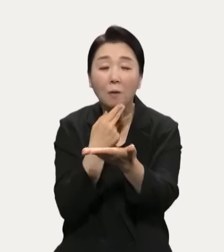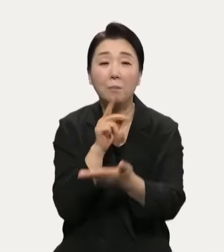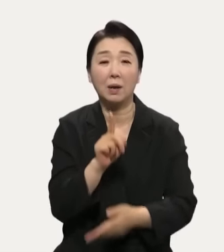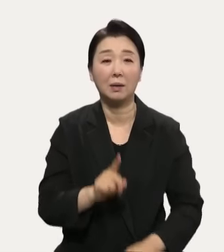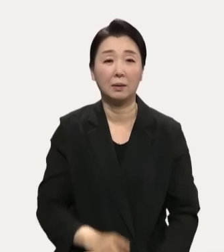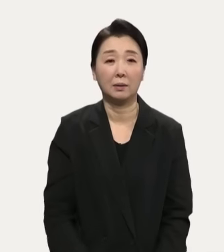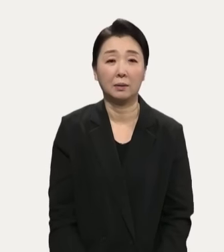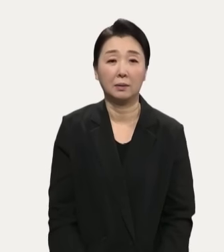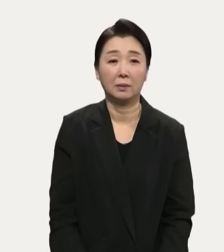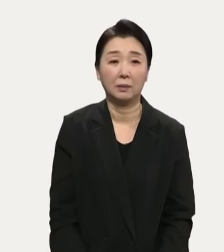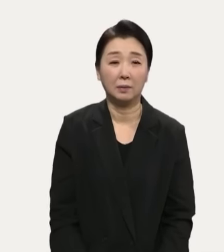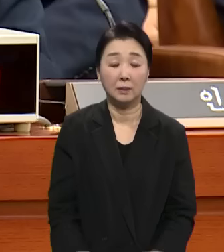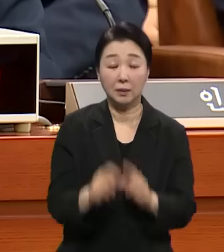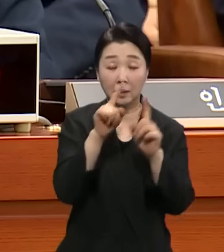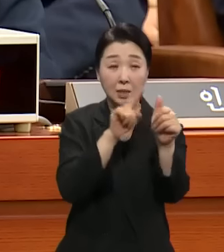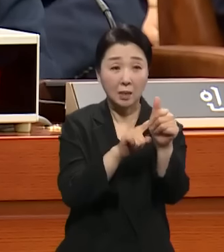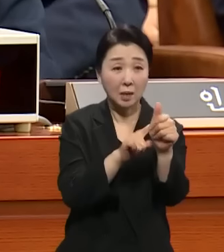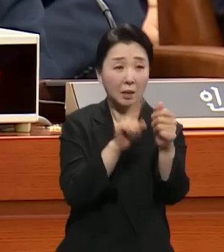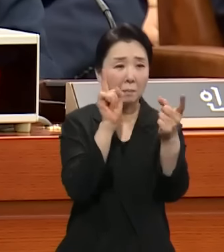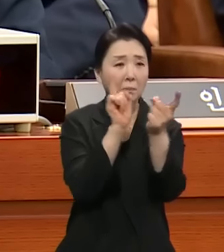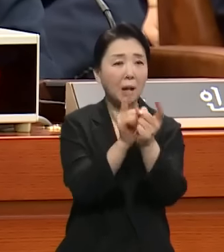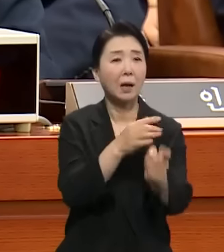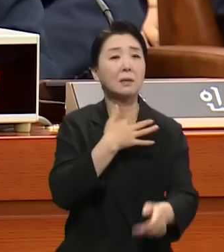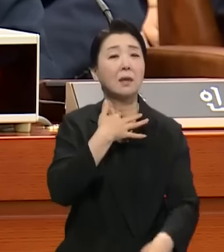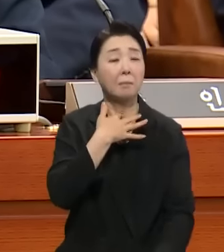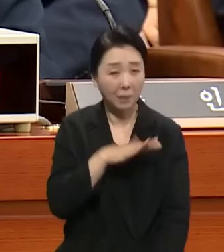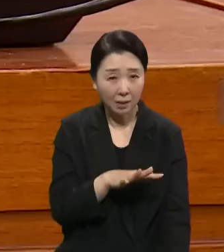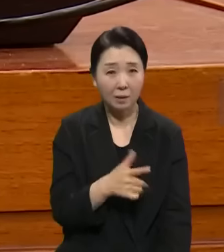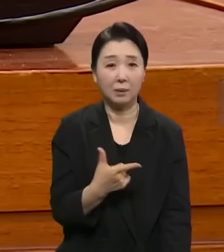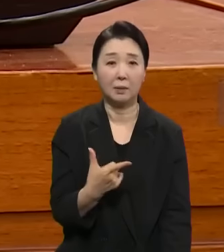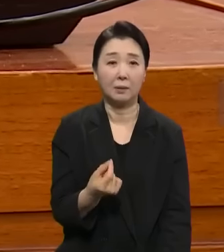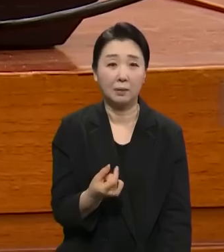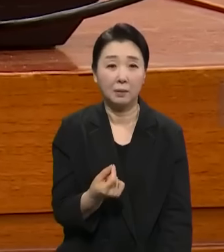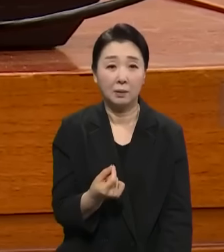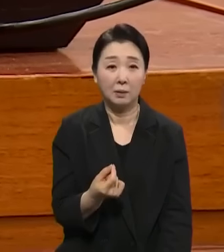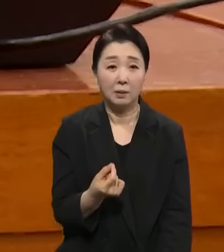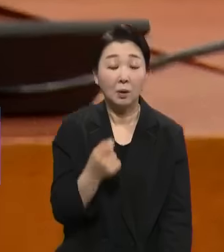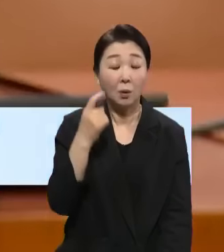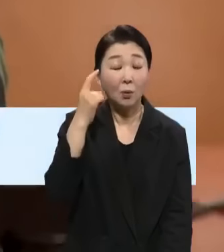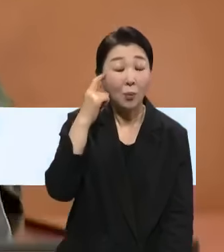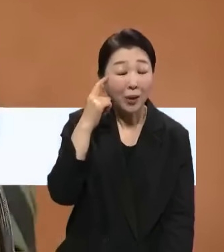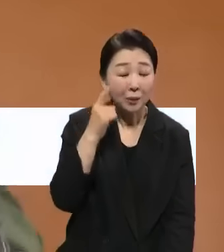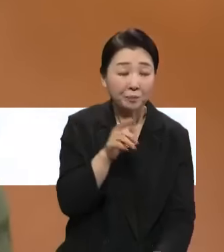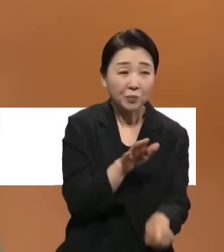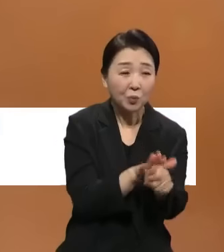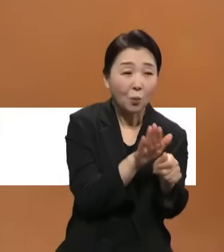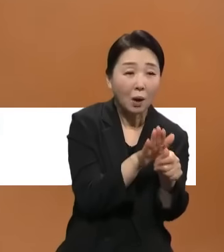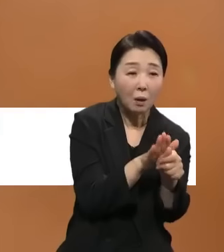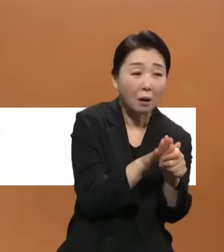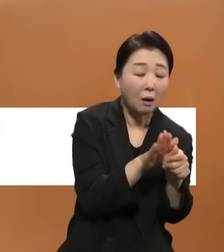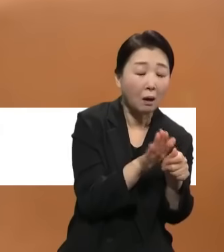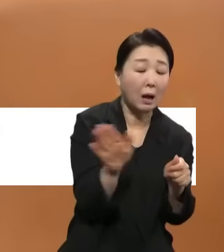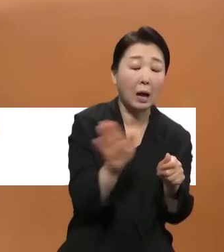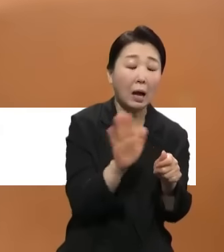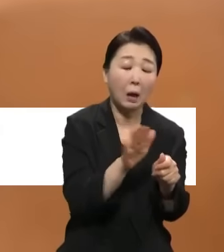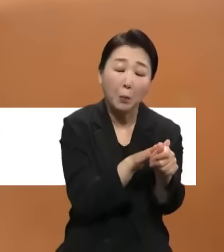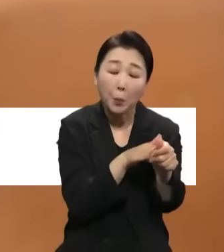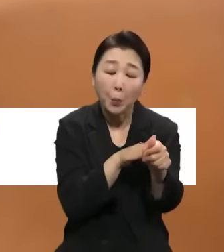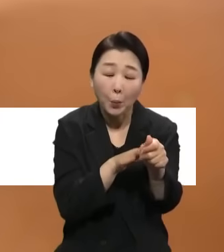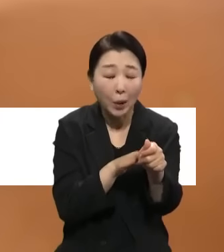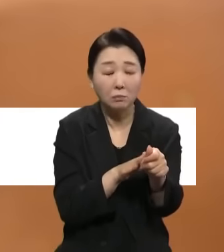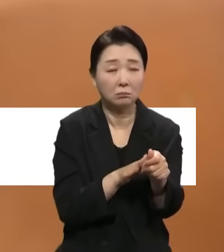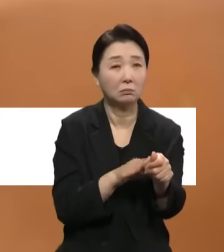했습니다. 이 씨를 한 번도 본 적이 없다고도 했습니다. 구명 로비 의혹은 사실 무근이고 지난주 국회